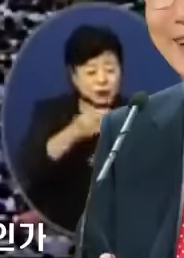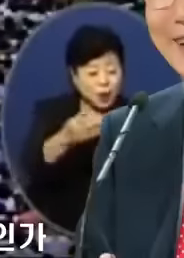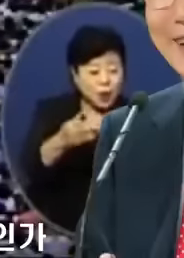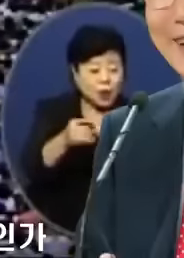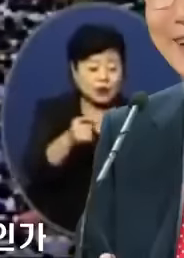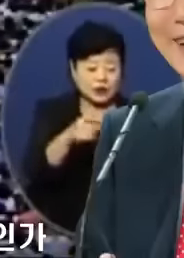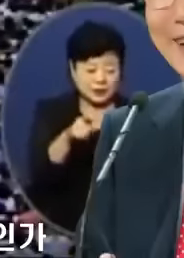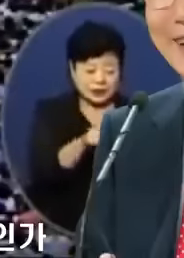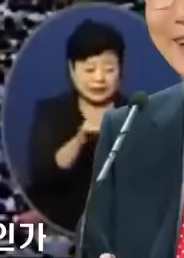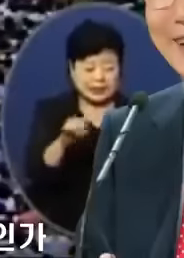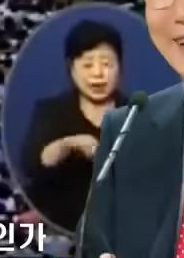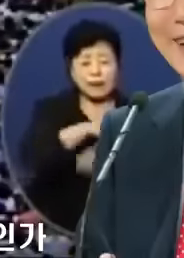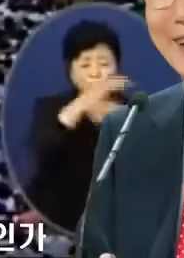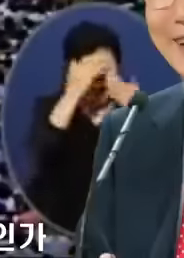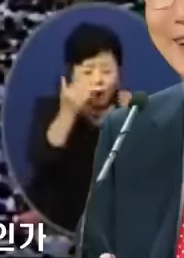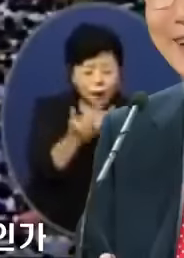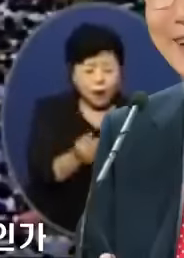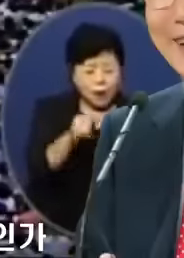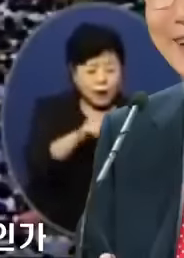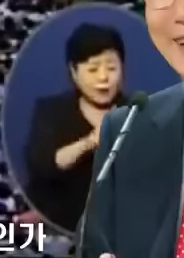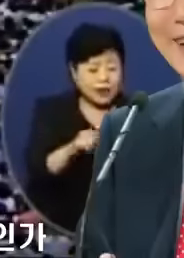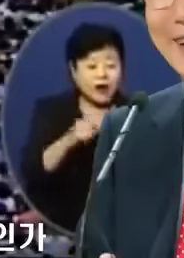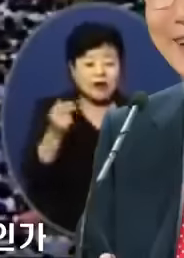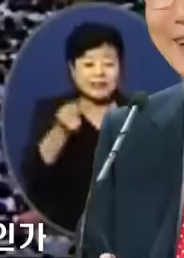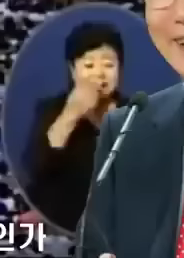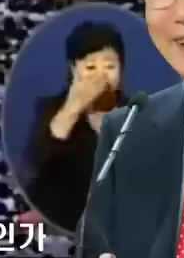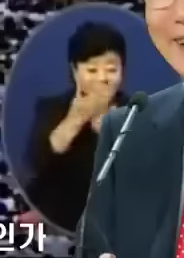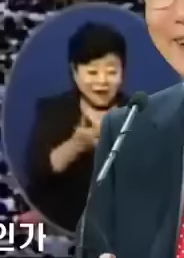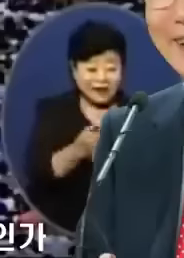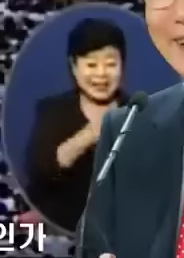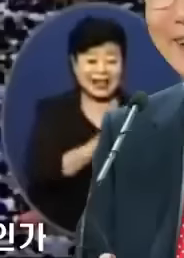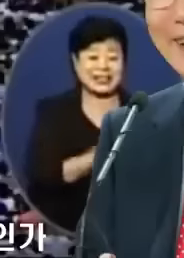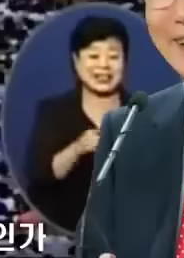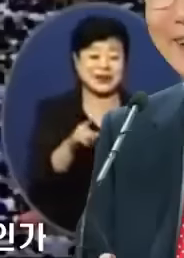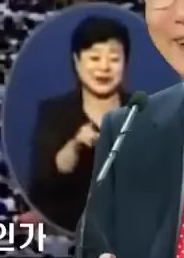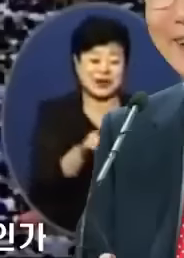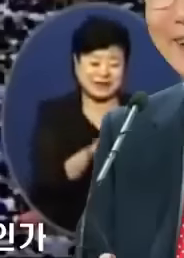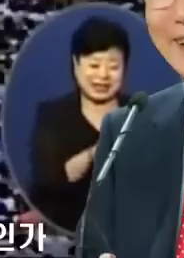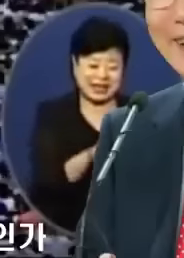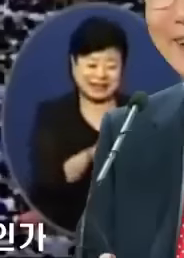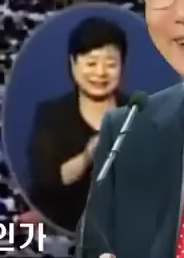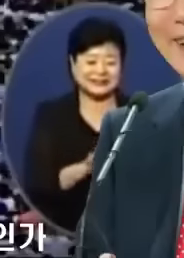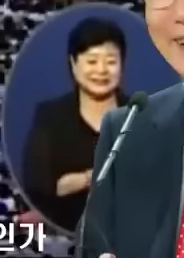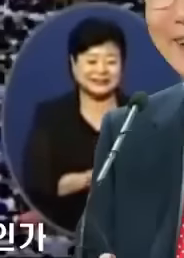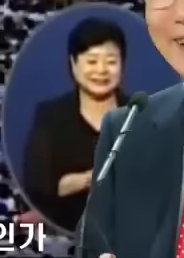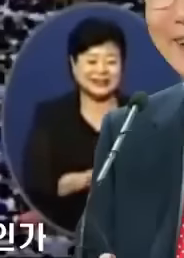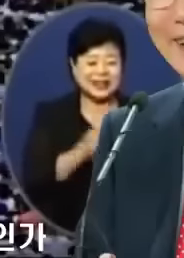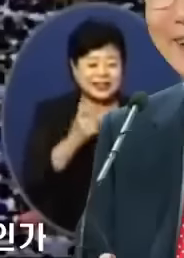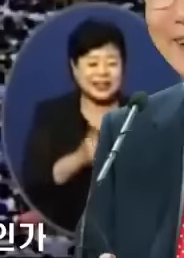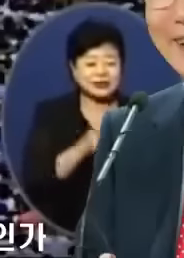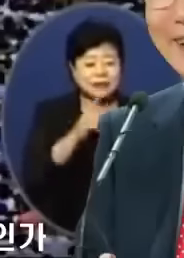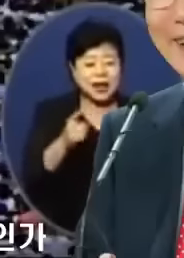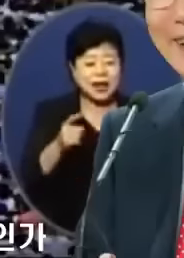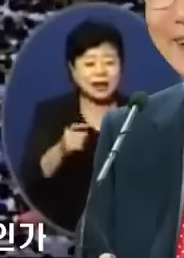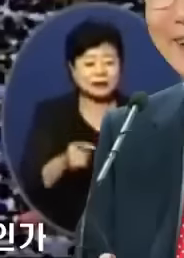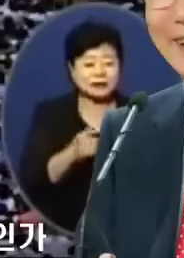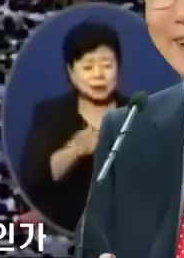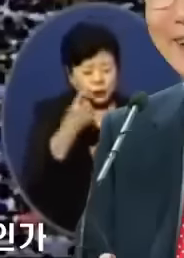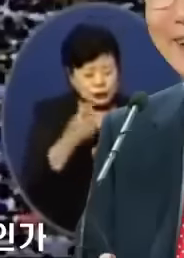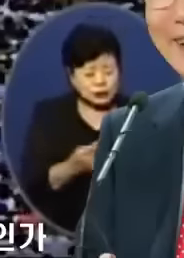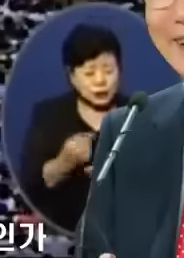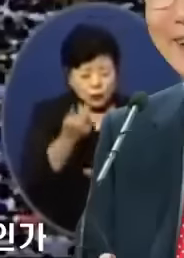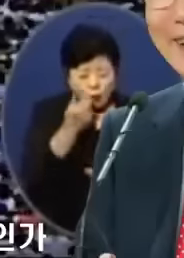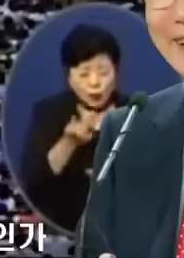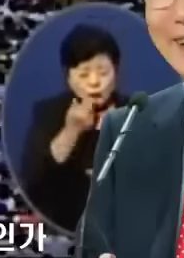이는 그를 믿는 자마다 멸망하지 않고 영생을 얻게 하려 하심이라. 예수님 말씀하기를 인자가 온 것은